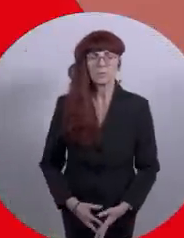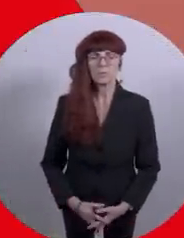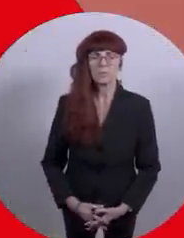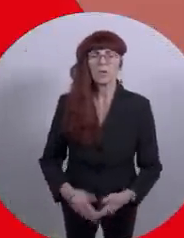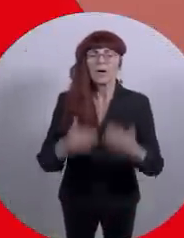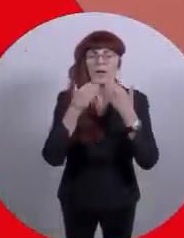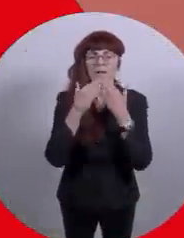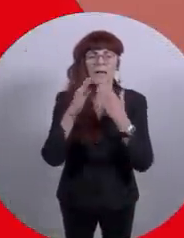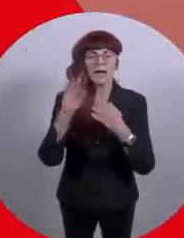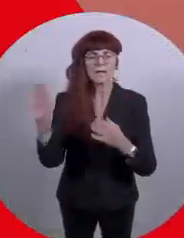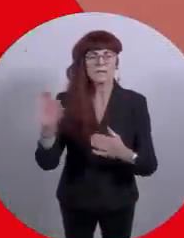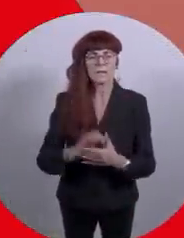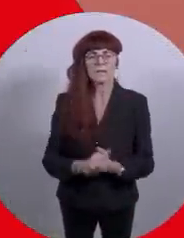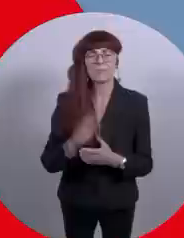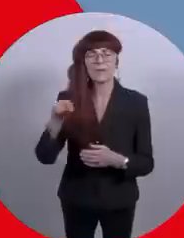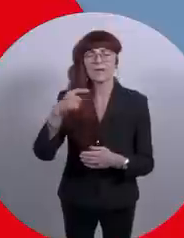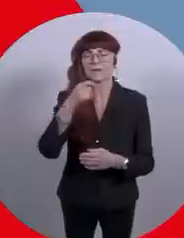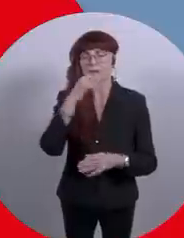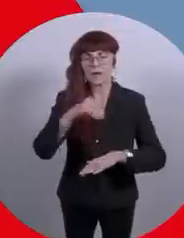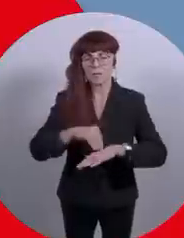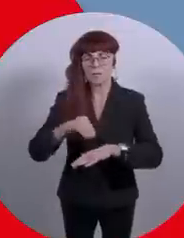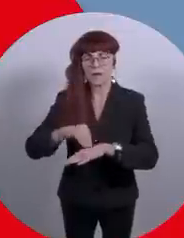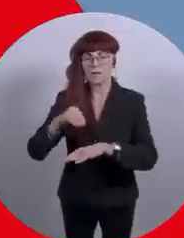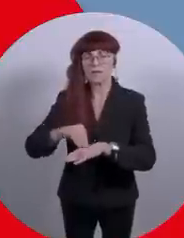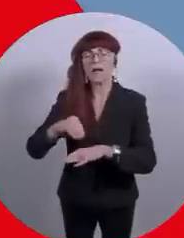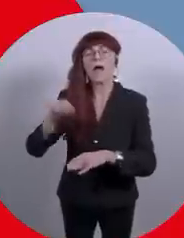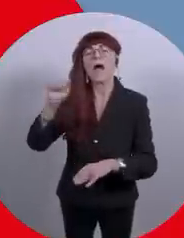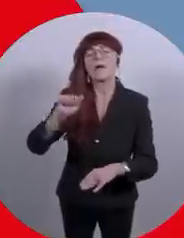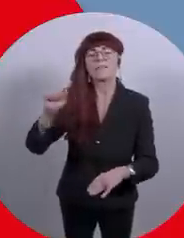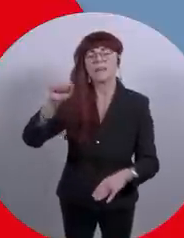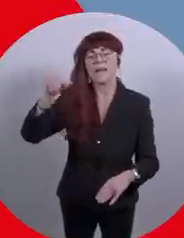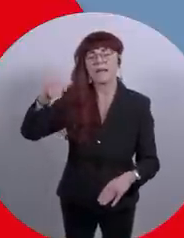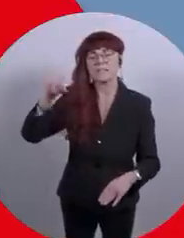danke sehr der nächste Antwort ist Andreas Schumann